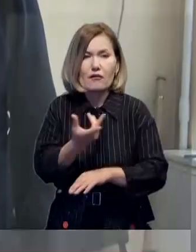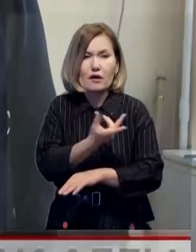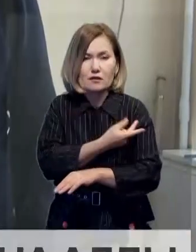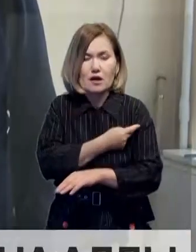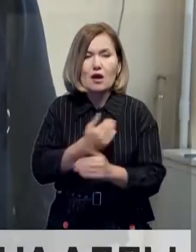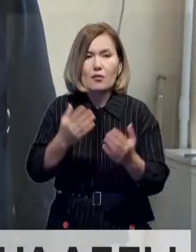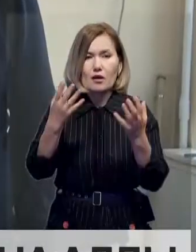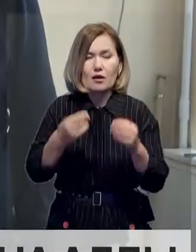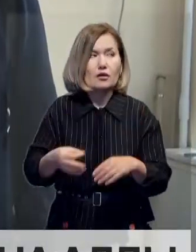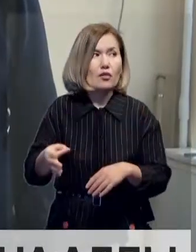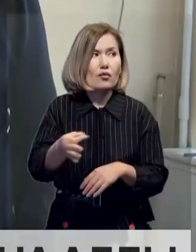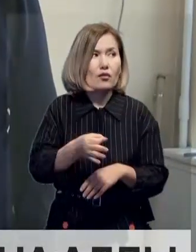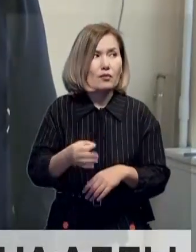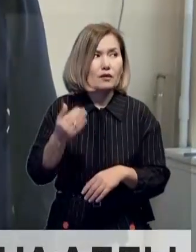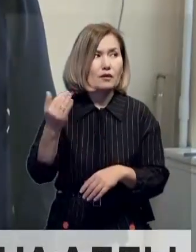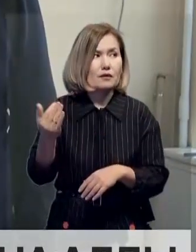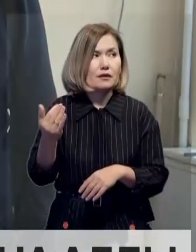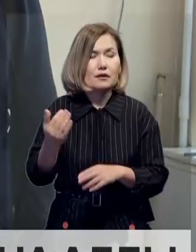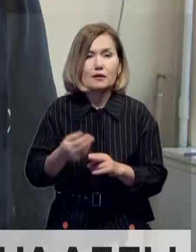күнге дейін облыста